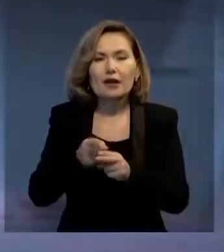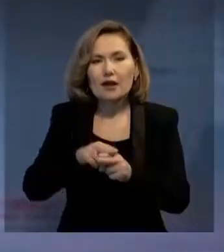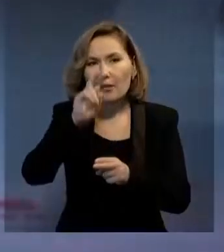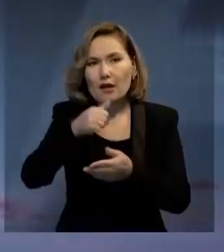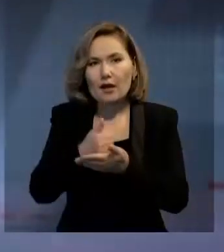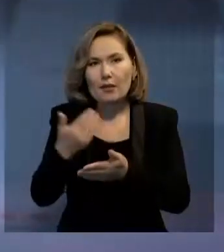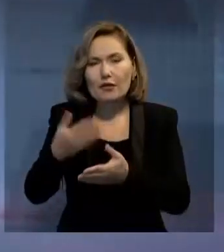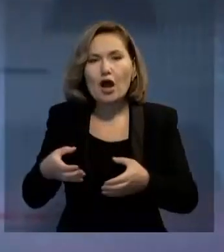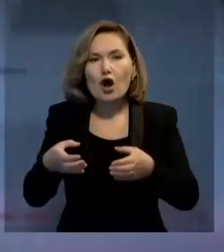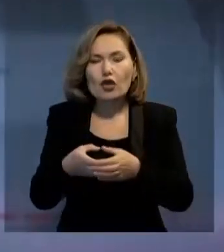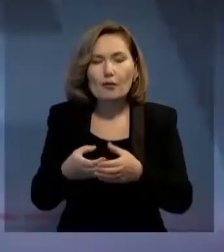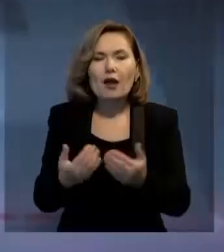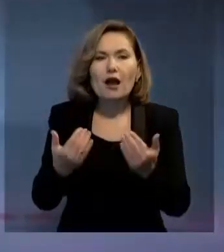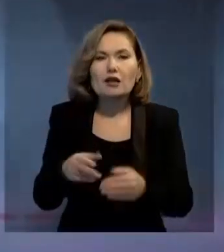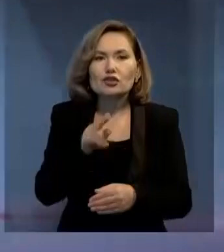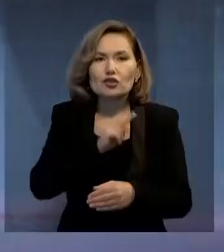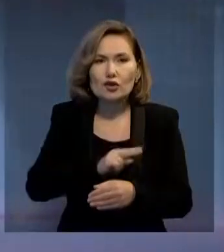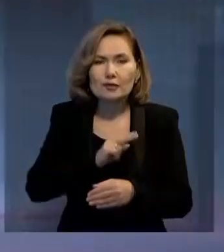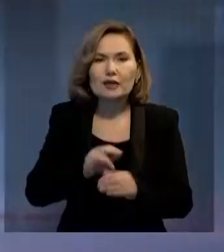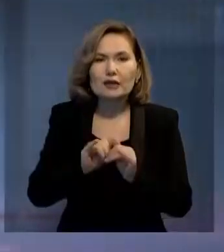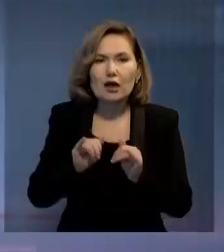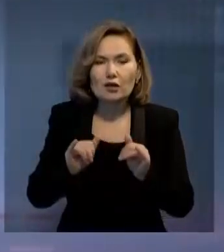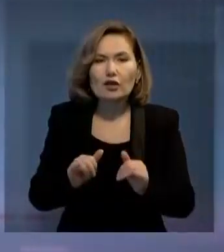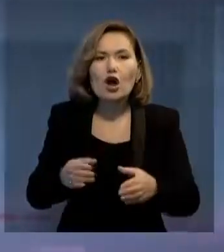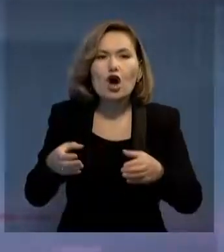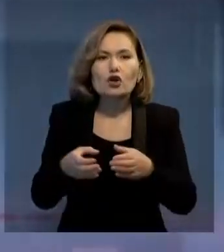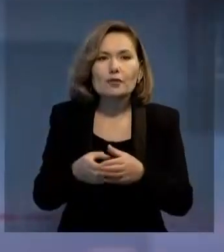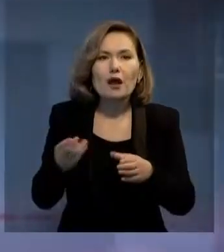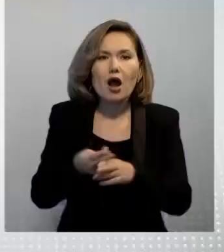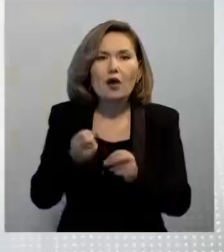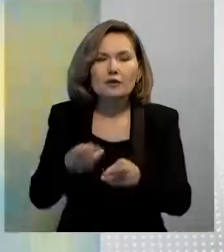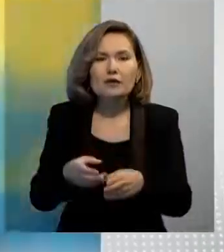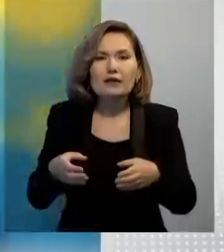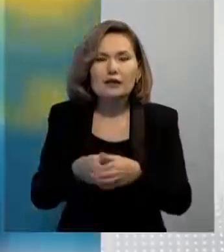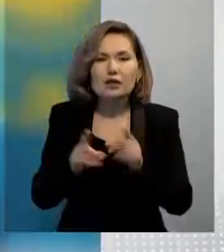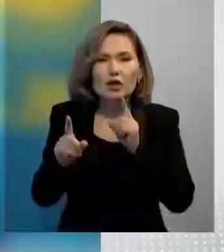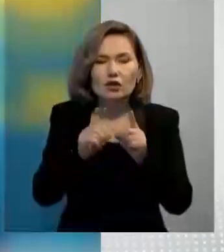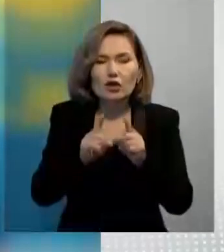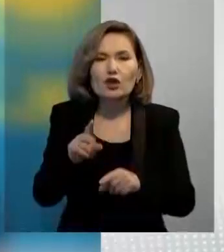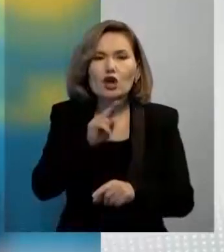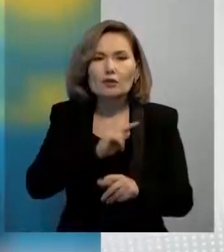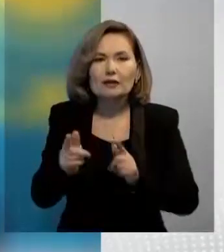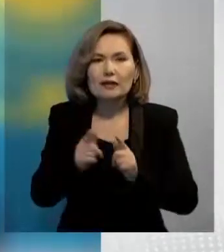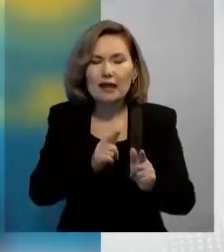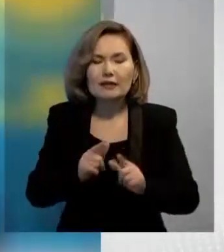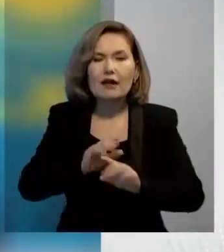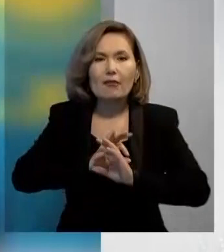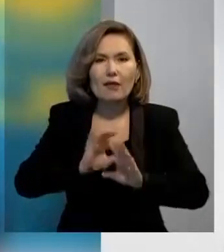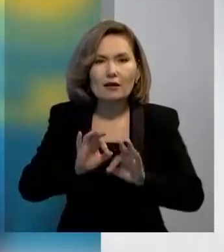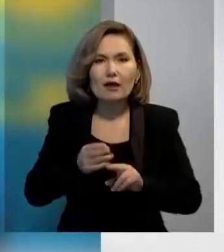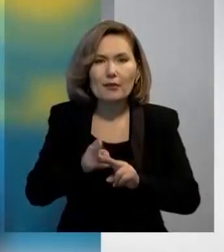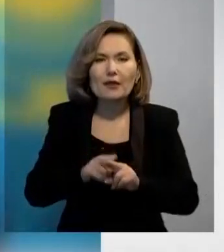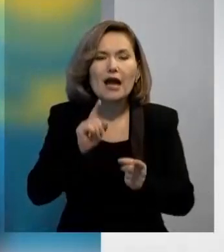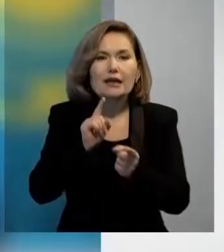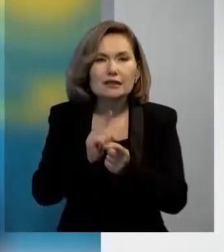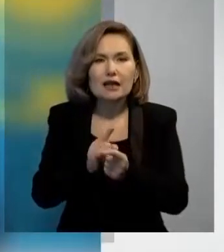ұйымның қазіргі жағдайы мен дамуы, сондай-ақ ұжымдық қауіпсіздік кеңесінің кезекті сессиясына дайындық барысы жөнінде мәлімет берді. Кездесу кезінде